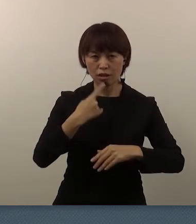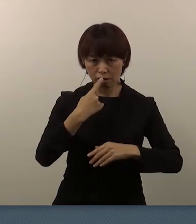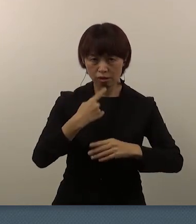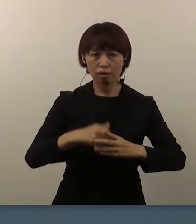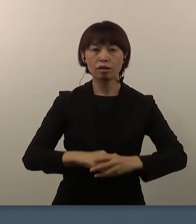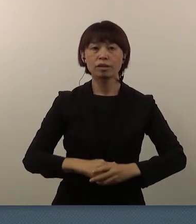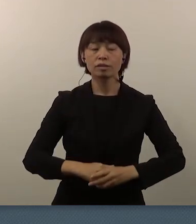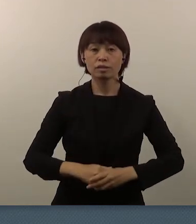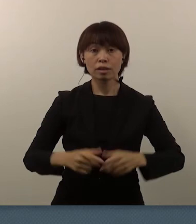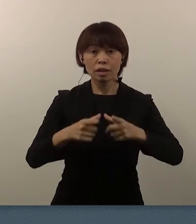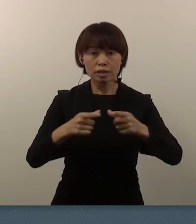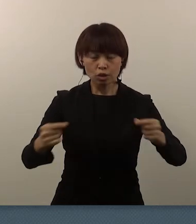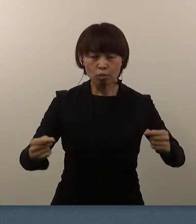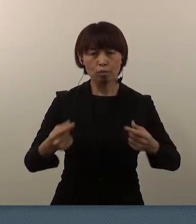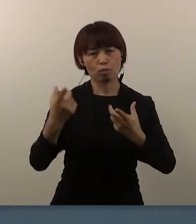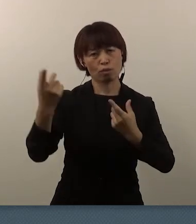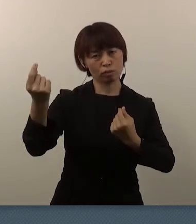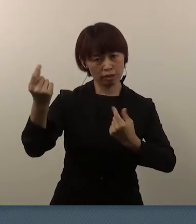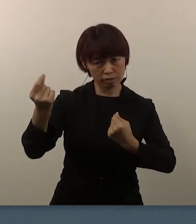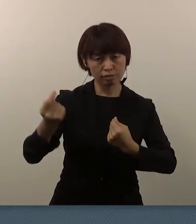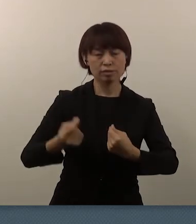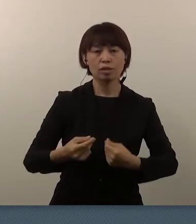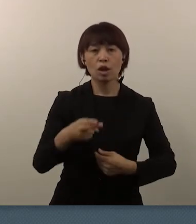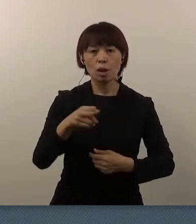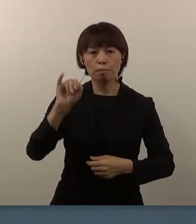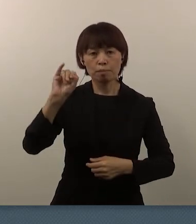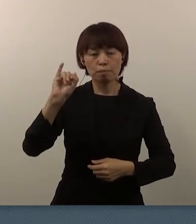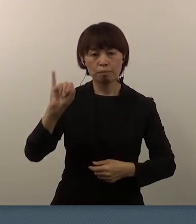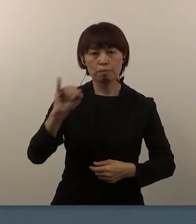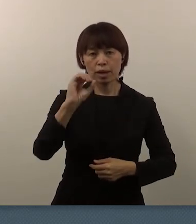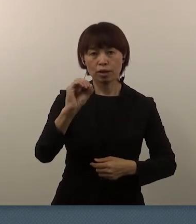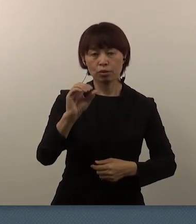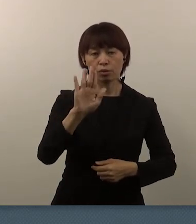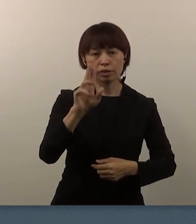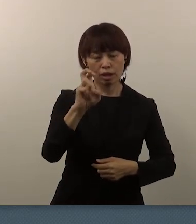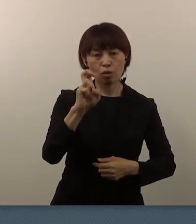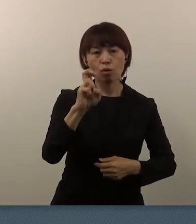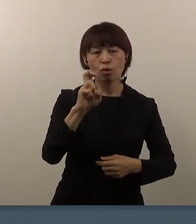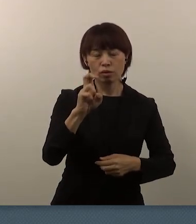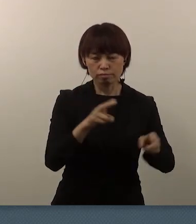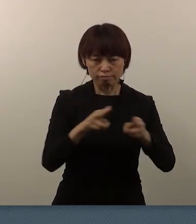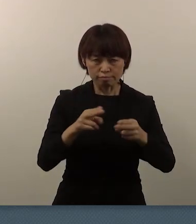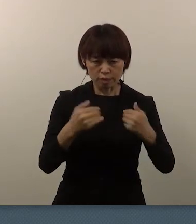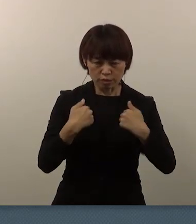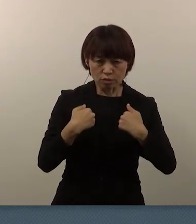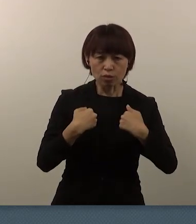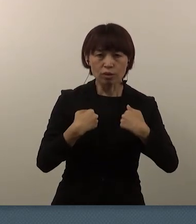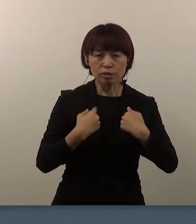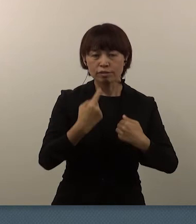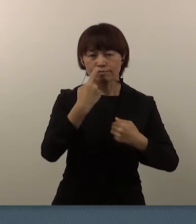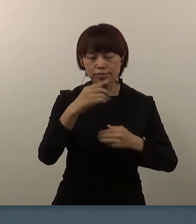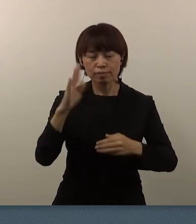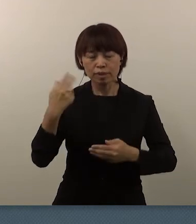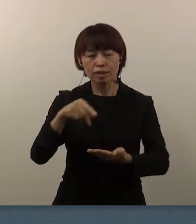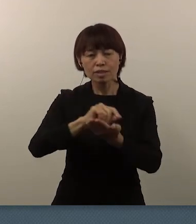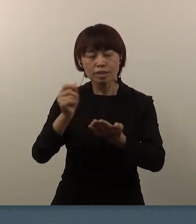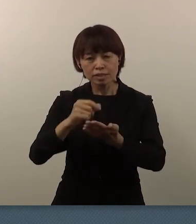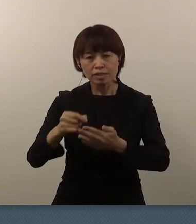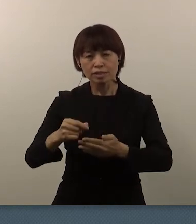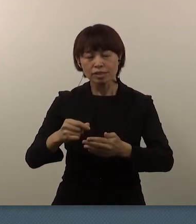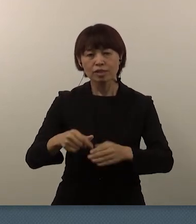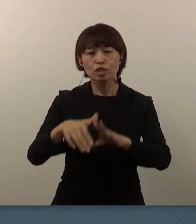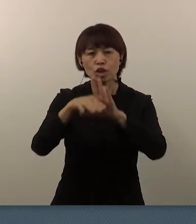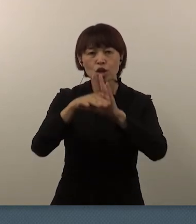バイオテロに備えるべきだろうということをワシントンから、当時の文藝春秋、月刊文藝春秋に書